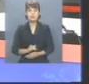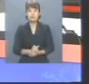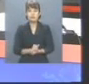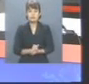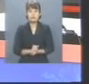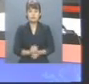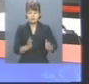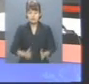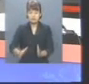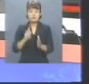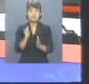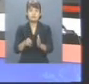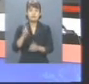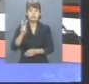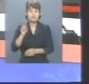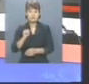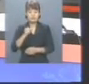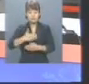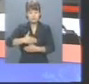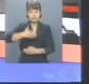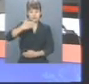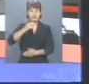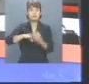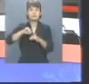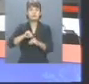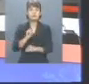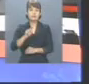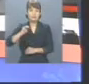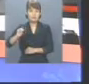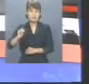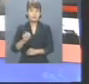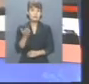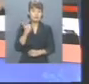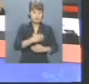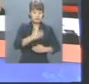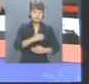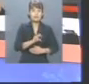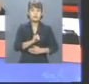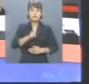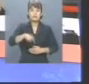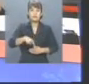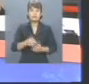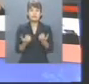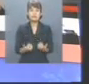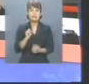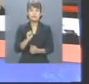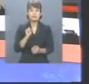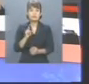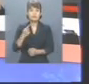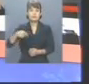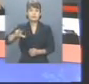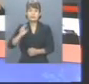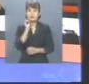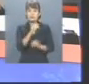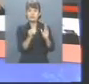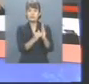าที่จะให้เปิดเพิ่มขึ้น1เมตรนะคะจากเดิมที่มีการเปิดอยู่แล้ว50เซนติเมตรทางสตพ.ก็ระบุว่าทางกทม.เนี่ยคงไม่สามาร